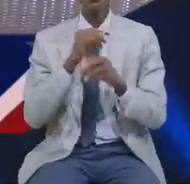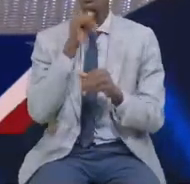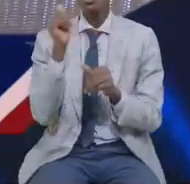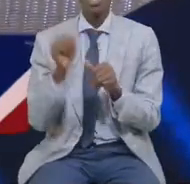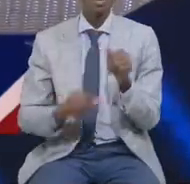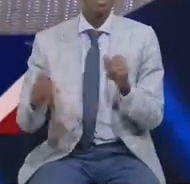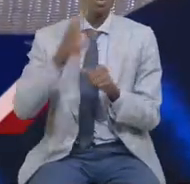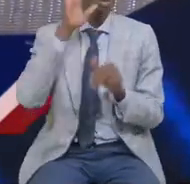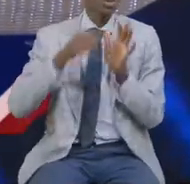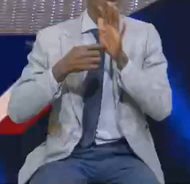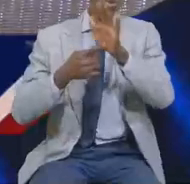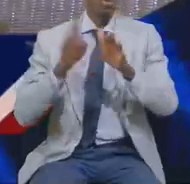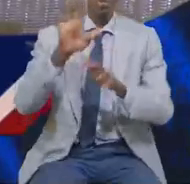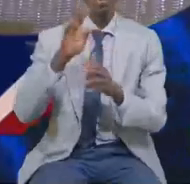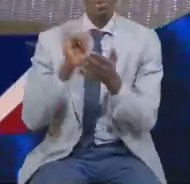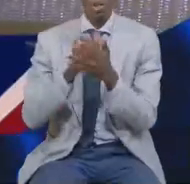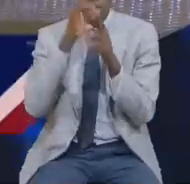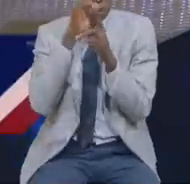monde